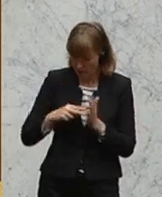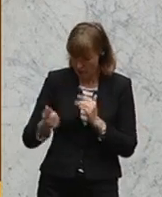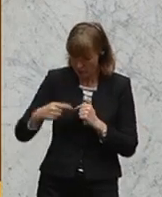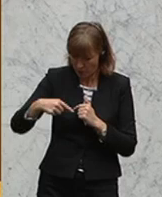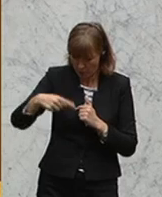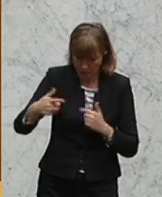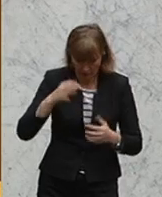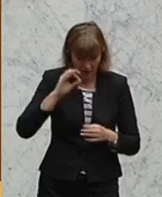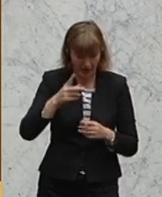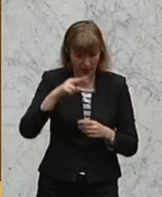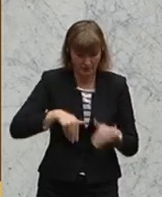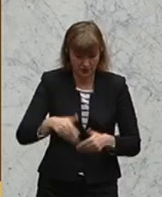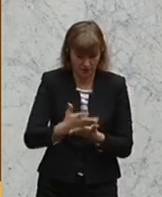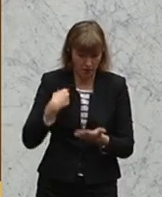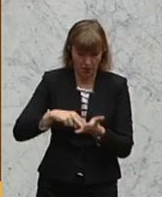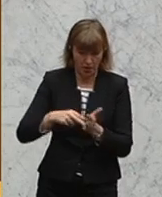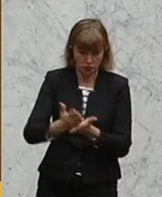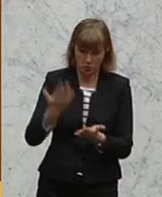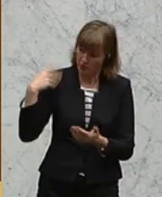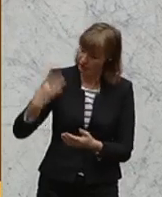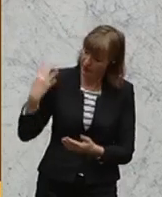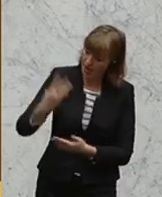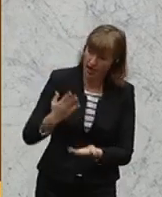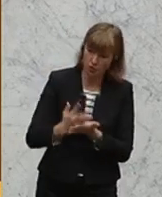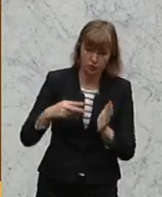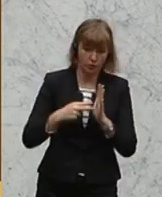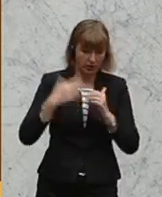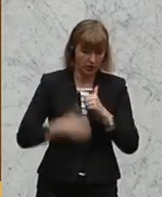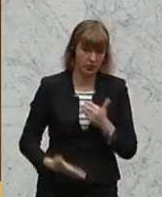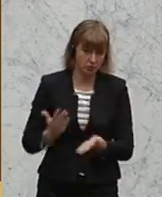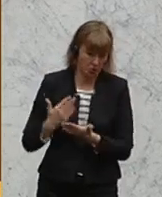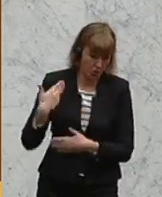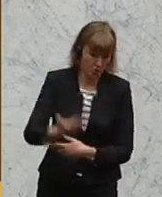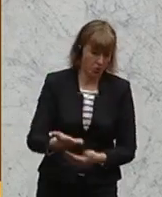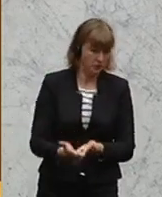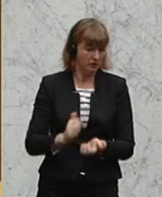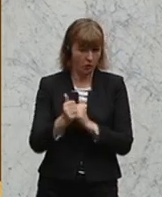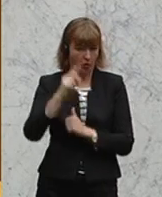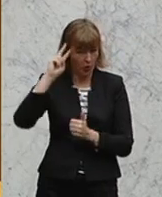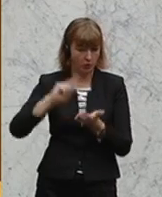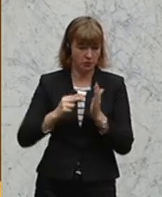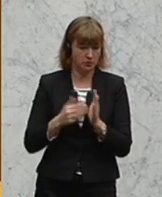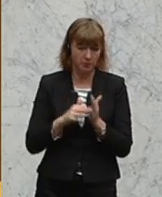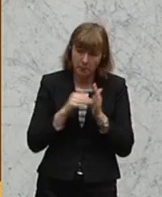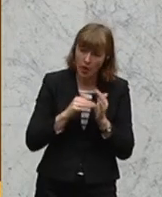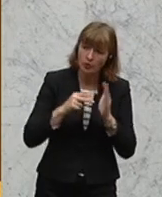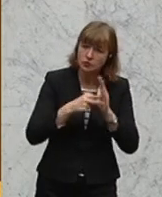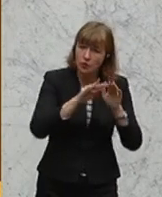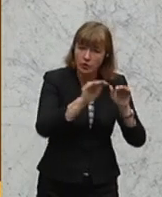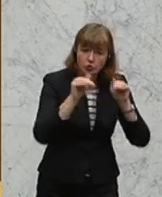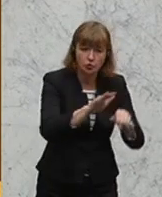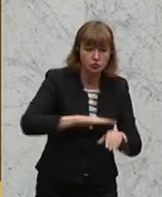Herr Minister, das war absehbar, dass das passiert. Seit 4 Jahren ist Krieg in Syrien. Wir brauchen natürlich Schutzzonen in Syrien. Wir